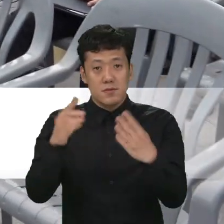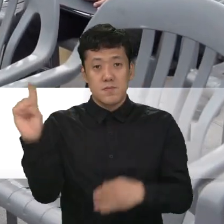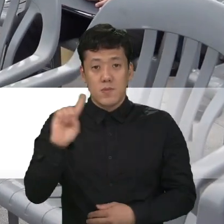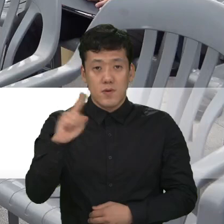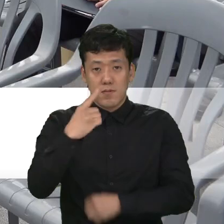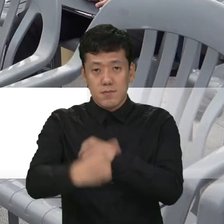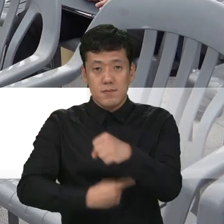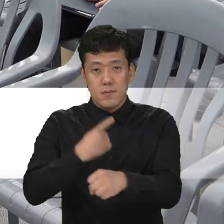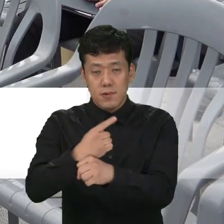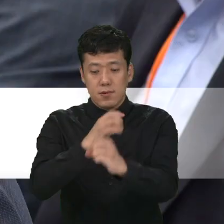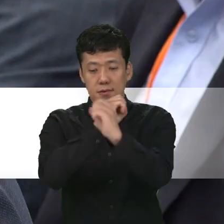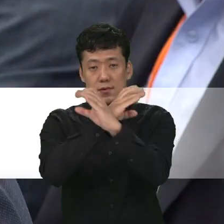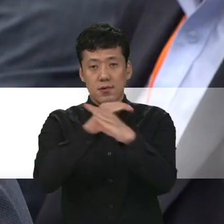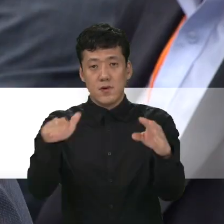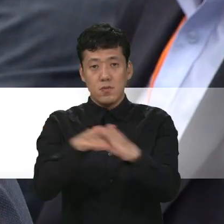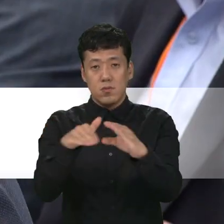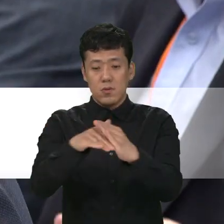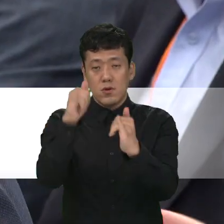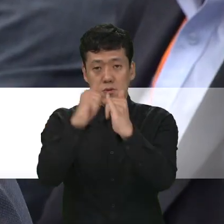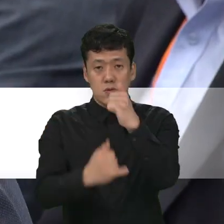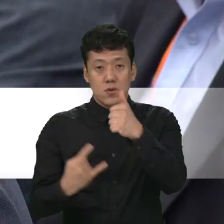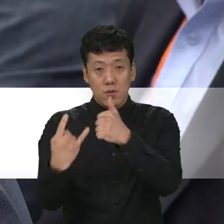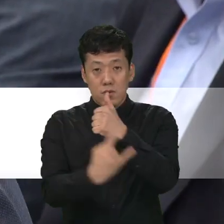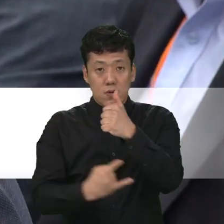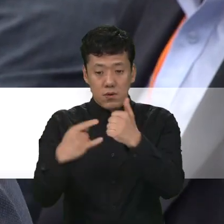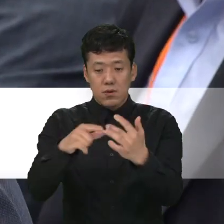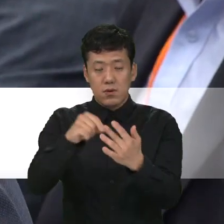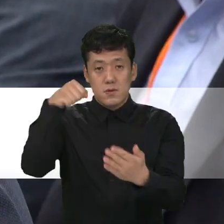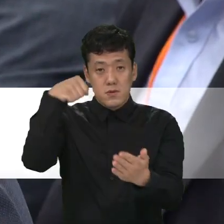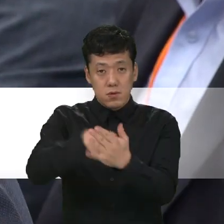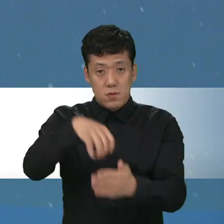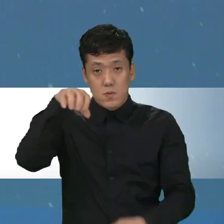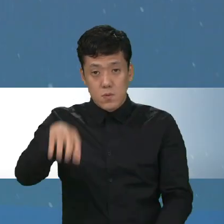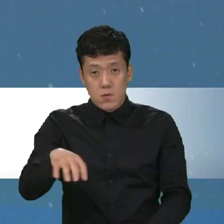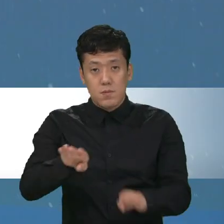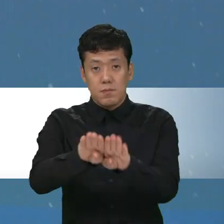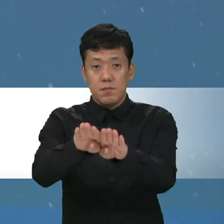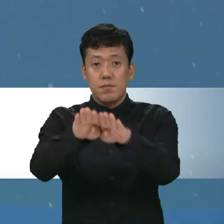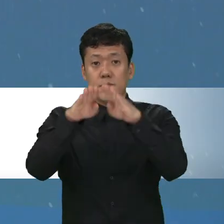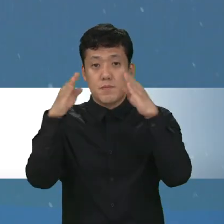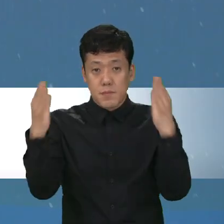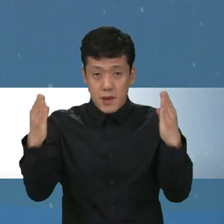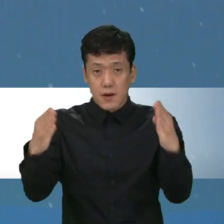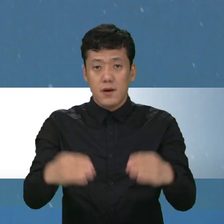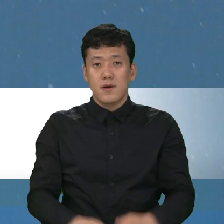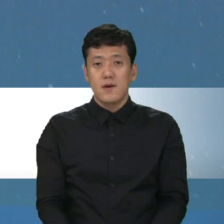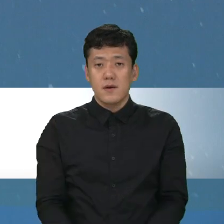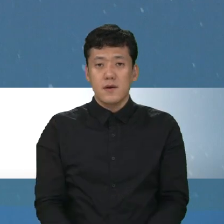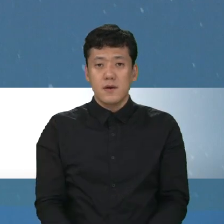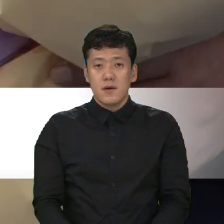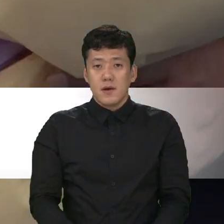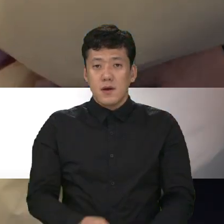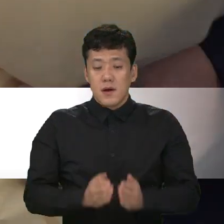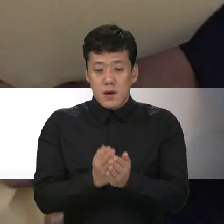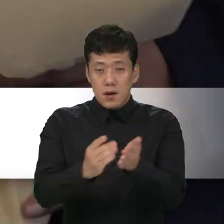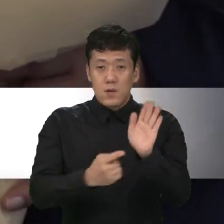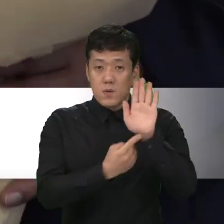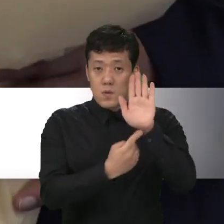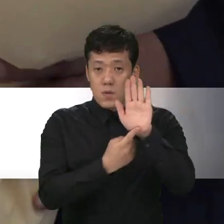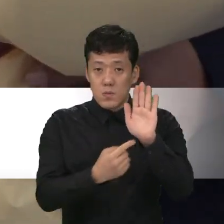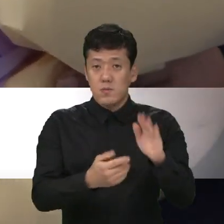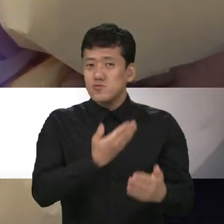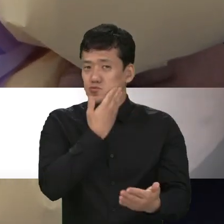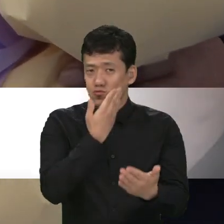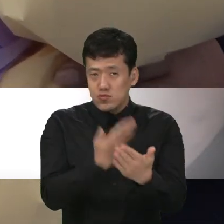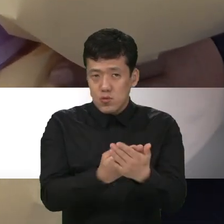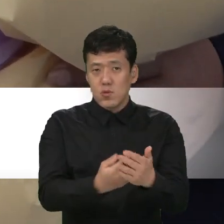날 기념식은 매년 초 등대 문화유산 위원회 가 선정한 올해 이 등대가 있는 도시 에서 개최되며 항로표지 의 중요성